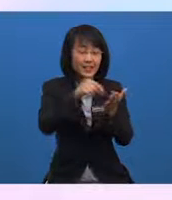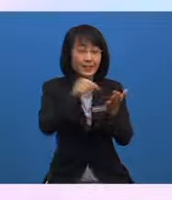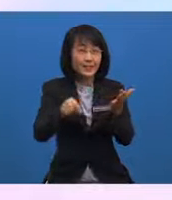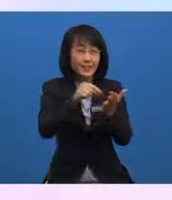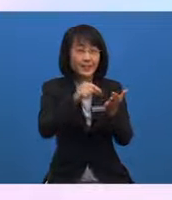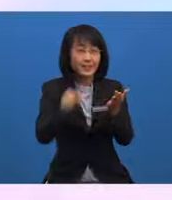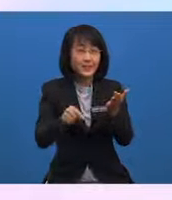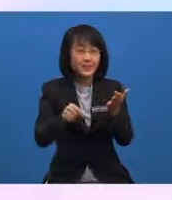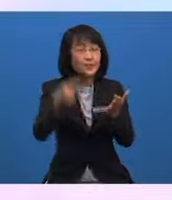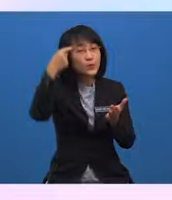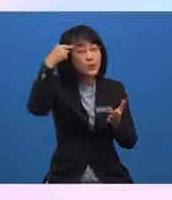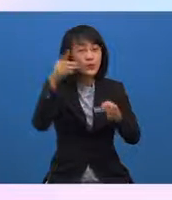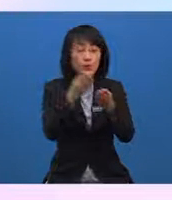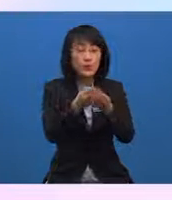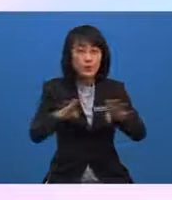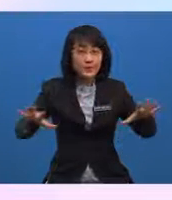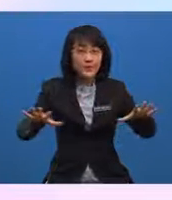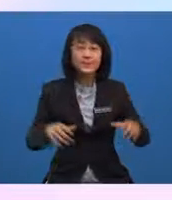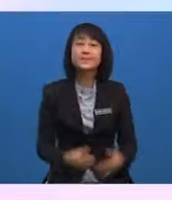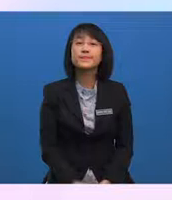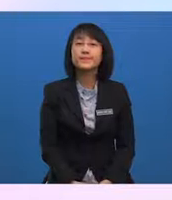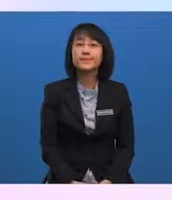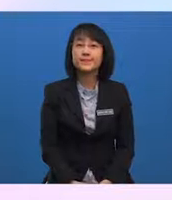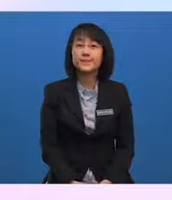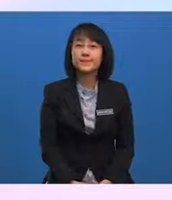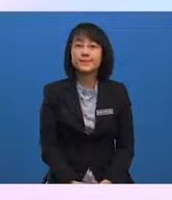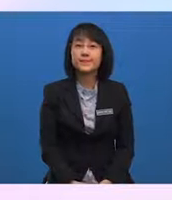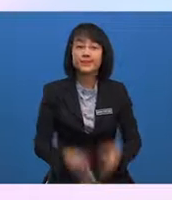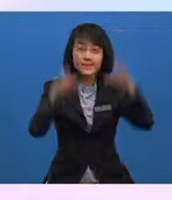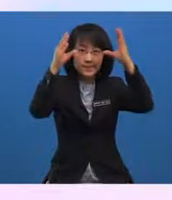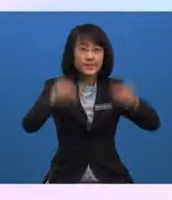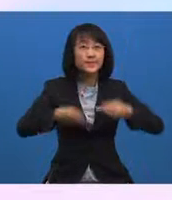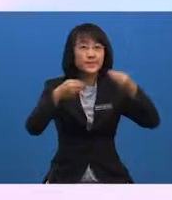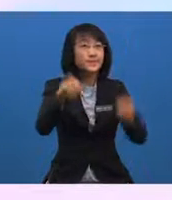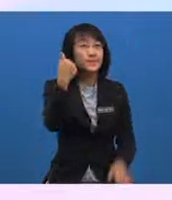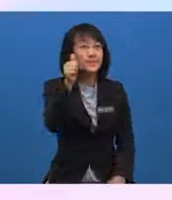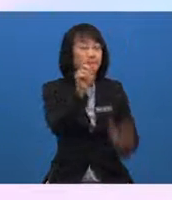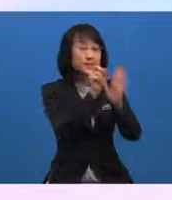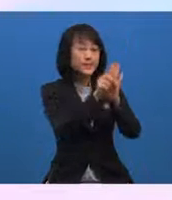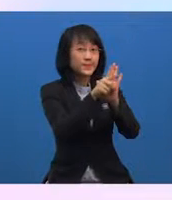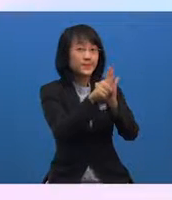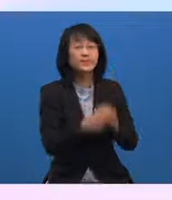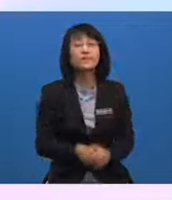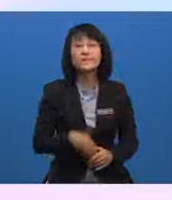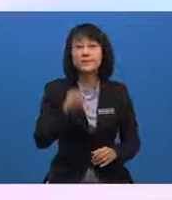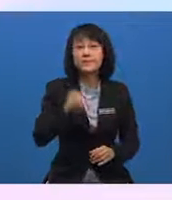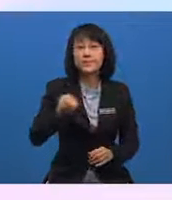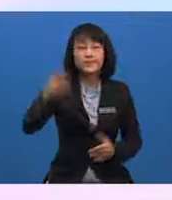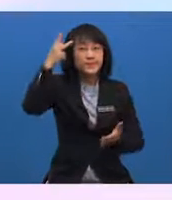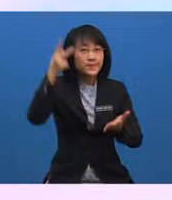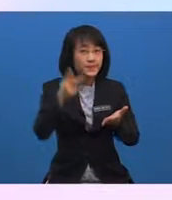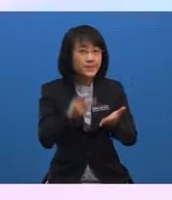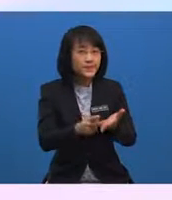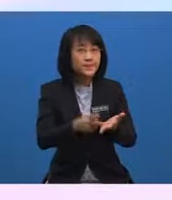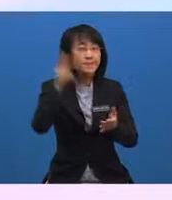membiak. Cikgu beri 10 saat untuk murid-murid kenal pasti kepentingan setiap